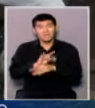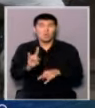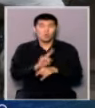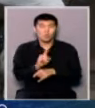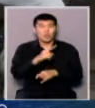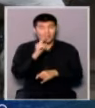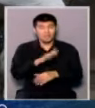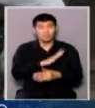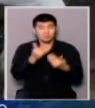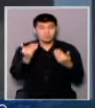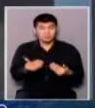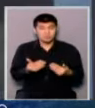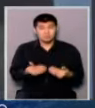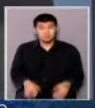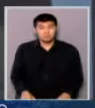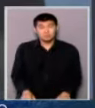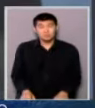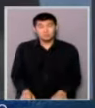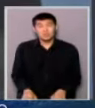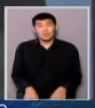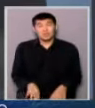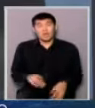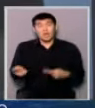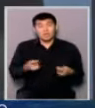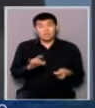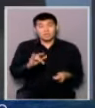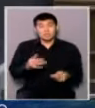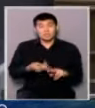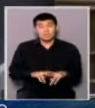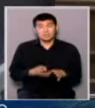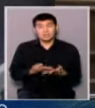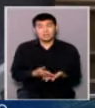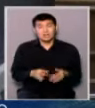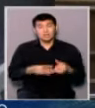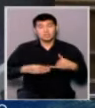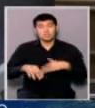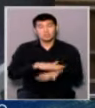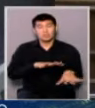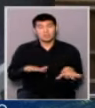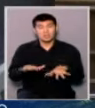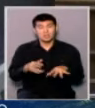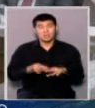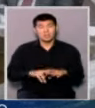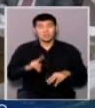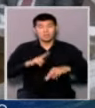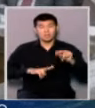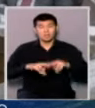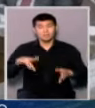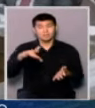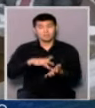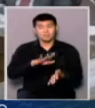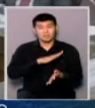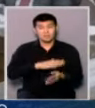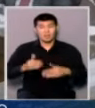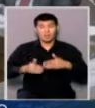акима Жалгансайского сельского округа и руководителю Исатайского районного отдела земельных отношений, архитектуры и градостроительства